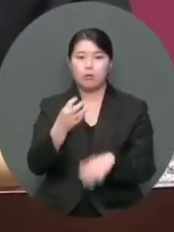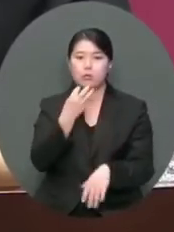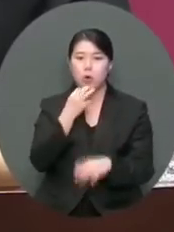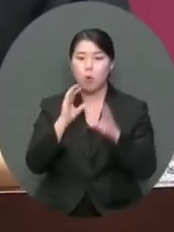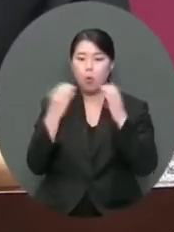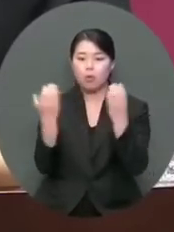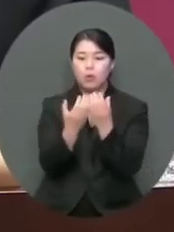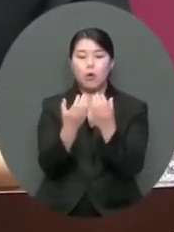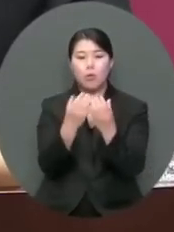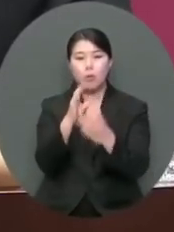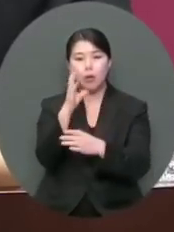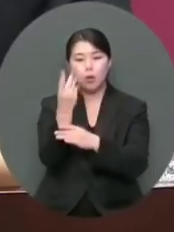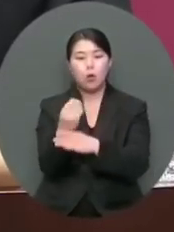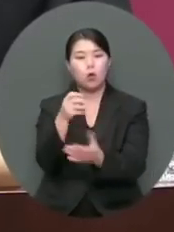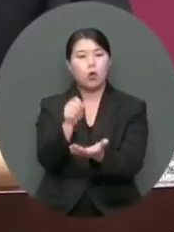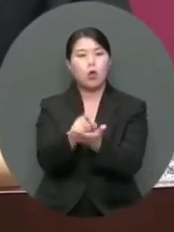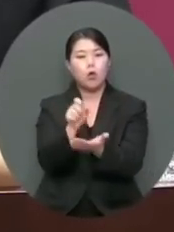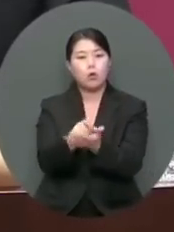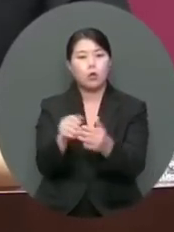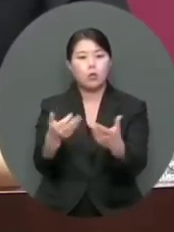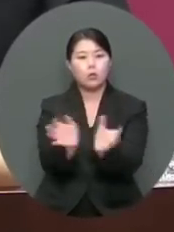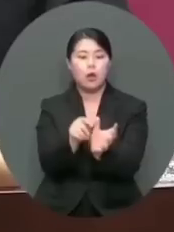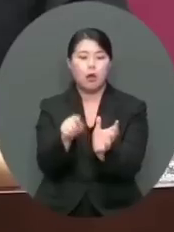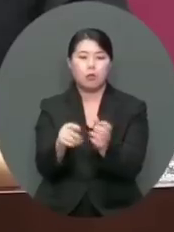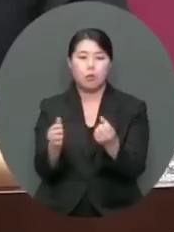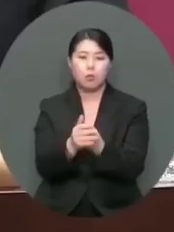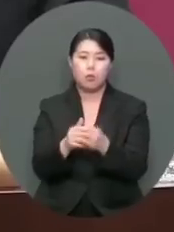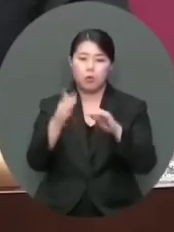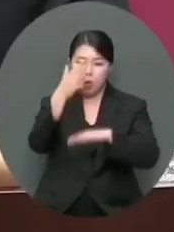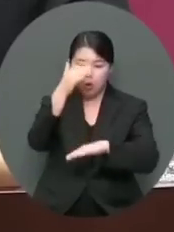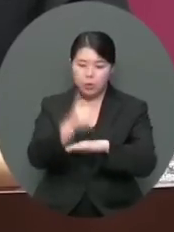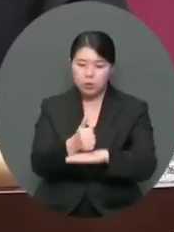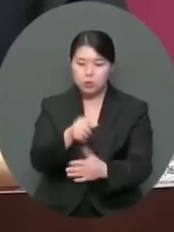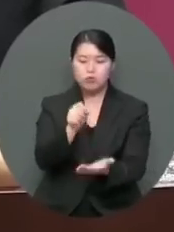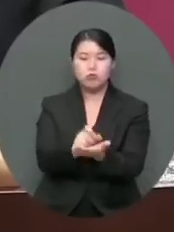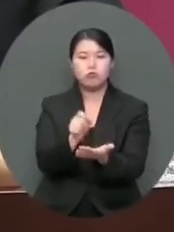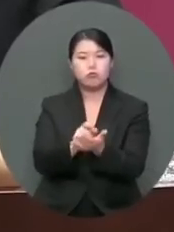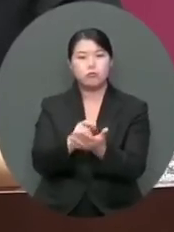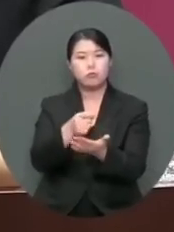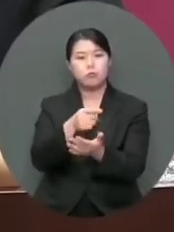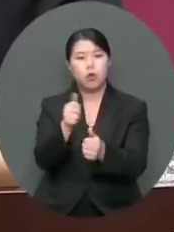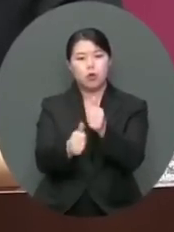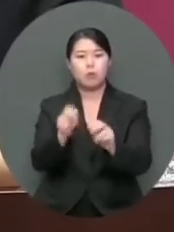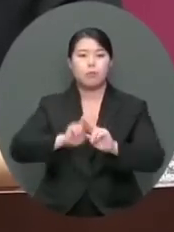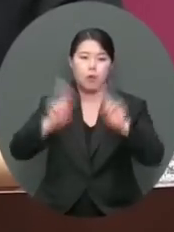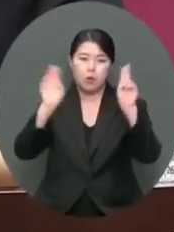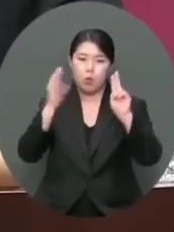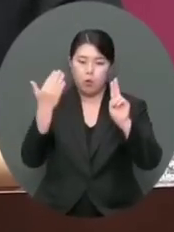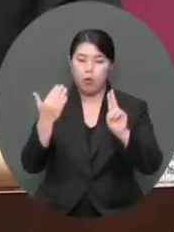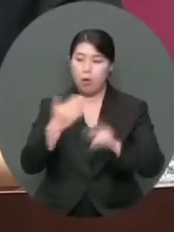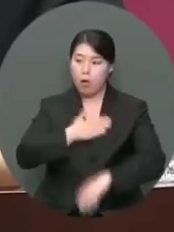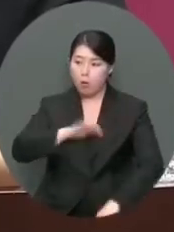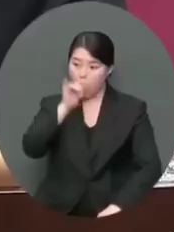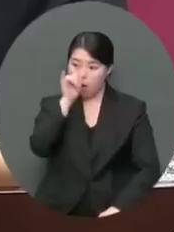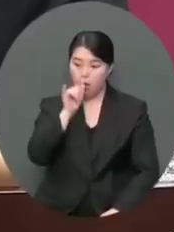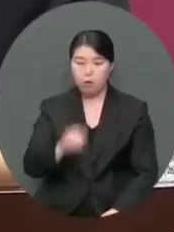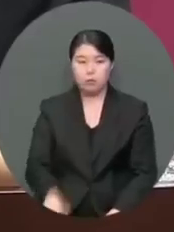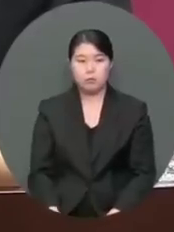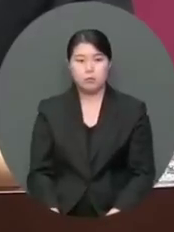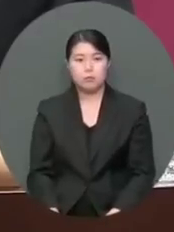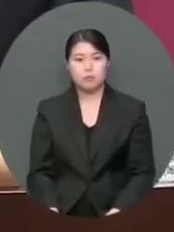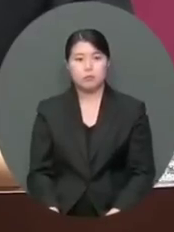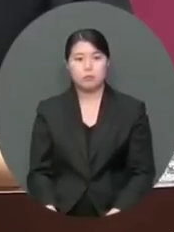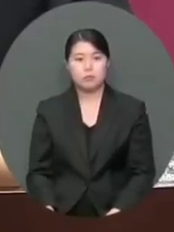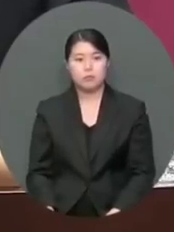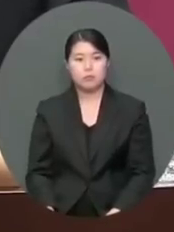월드컵 경기장으로 변동되어서 결과적으로 축구 경기가 취소되면서 축구 팬들과 구단이 피해를 봤습니다. 알고 계시나요?